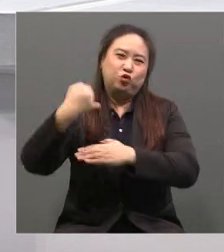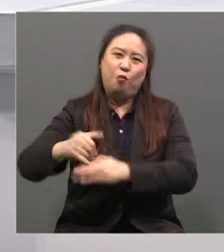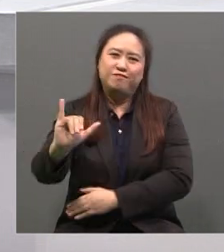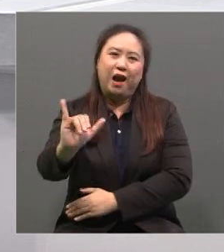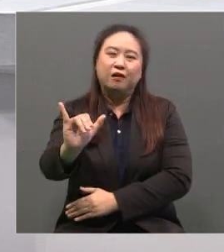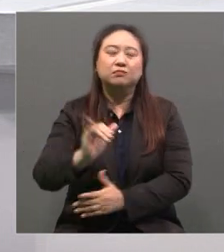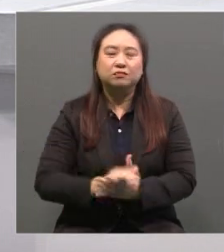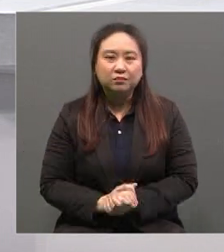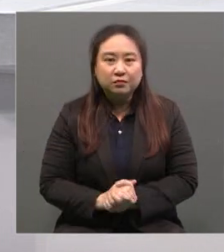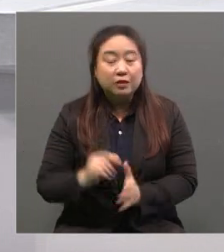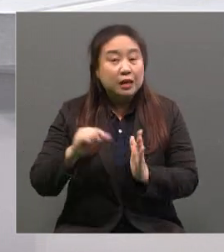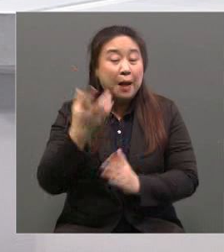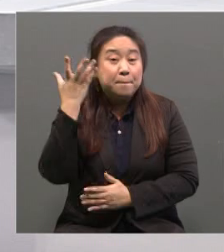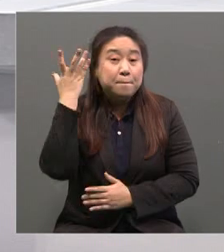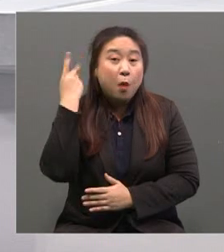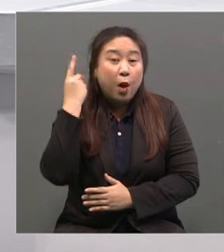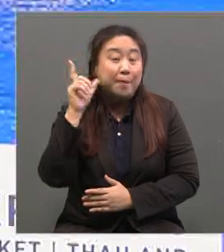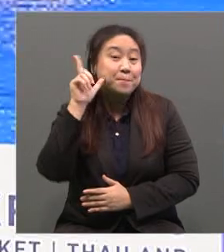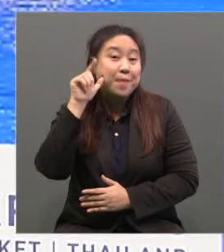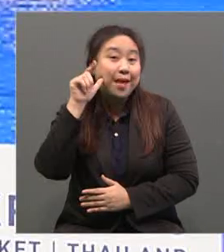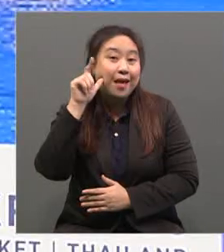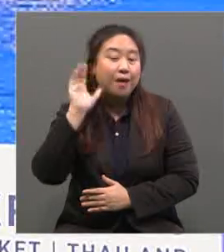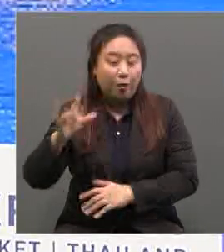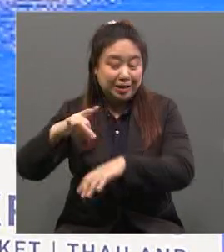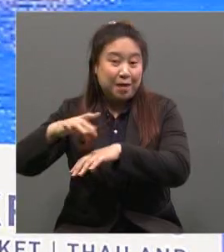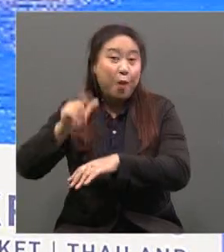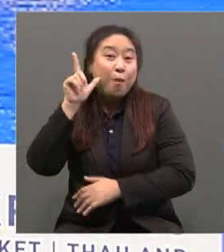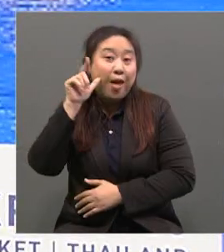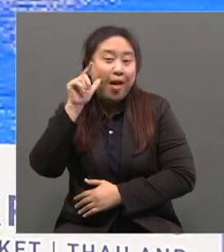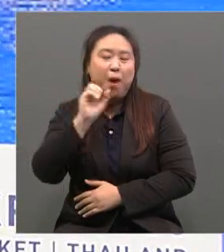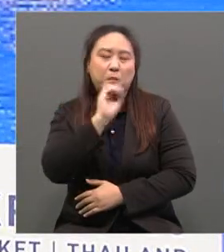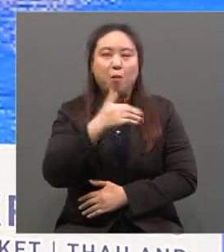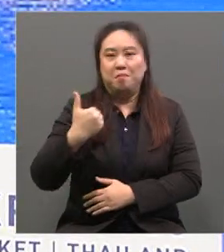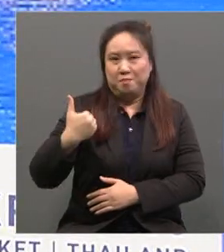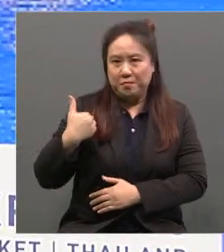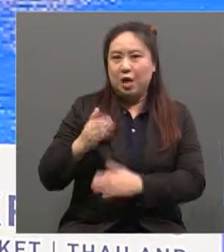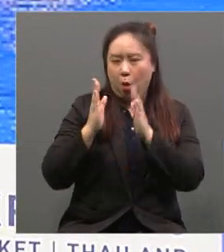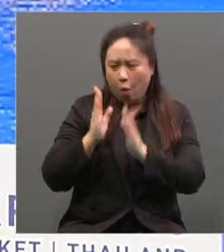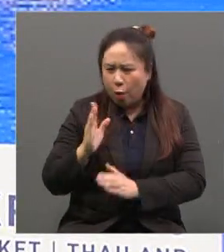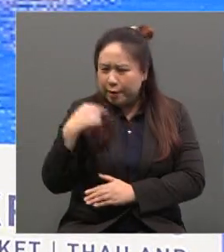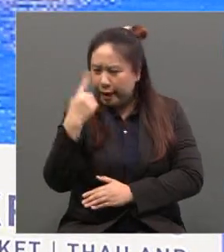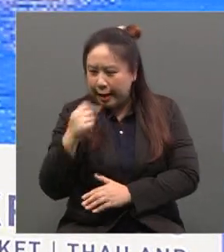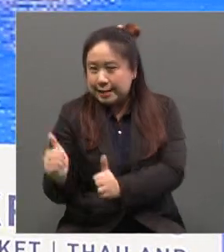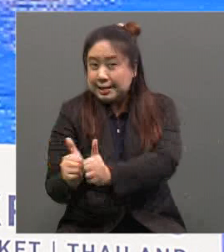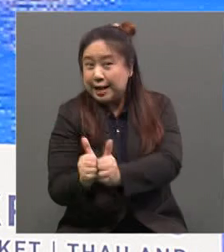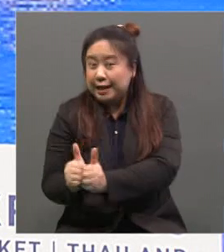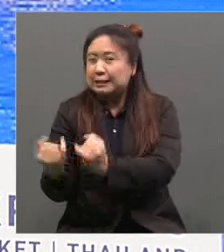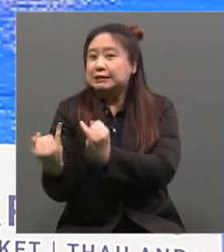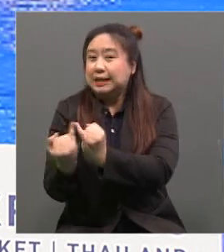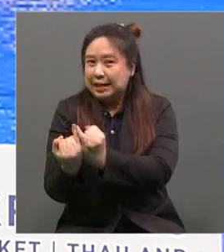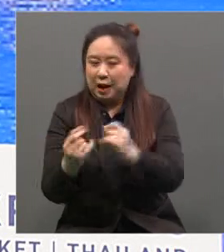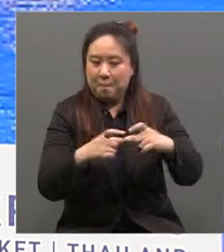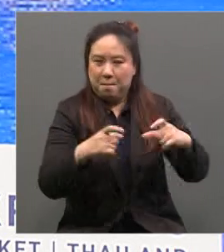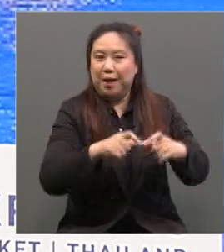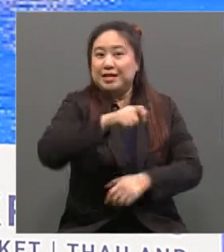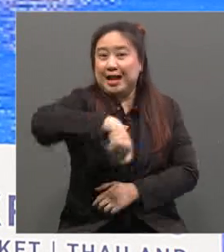เลยทีเดียวตั้งแต่เมื่อวานจริงๆก็ต้องบอกว่าคุณแม่ของคุณแตงโมบอกว่ามีคนใกล้ชิดเนี่ยเอาบัตรเดบิตบัตรเครดิตของคุณแตงโมเนี่ยไปใช้